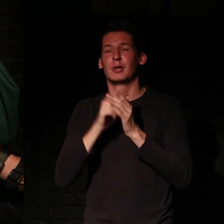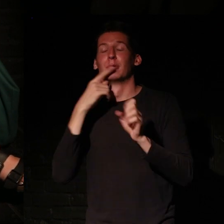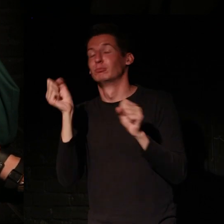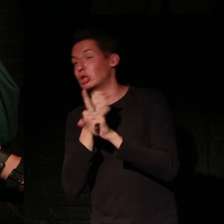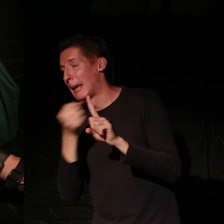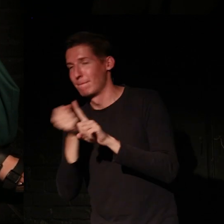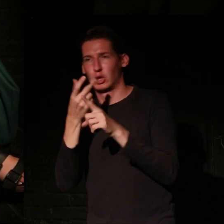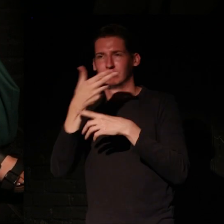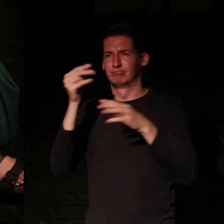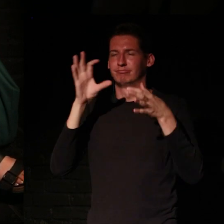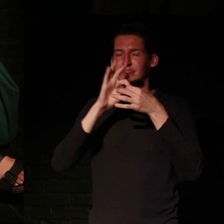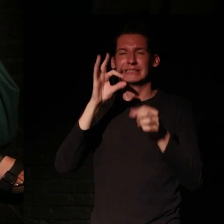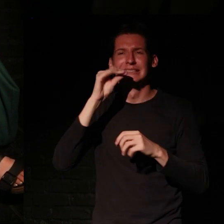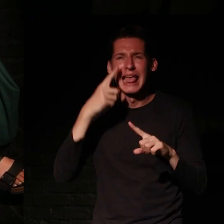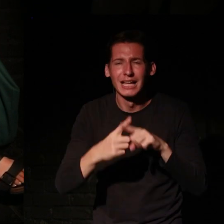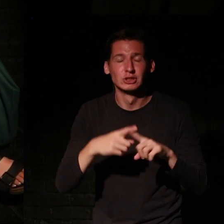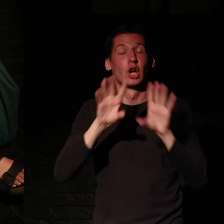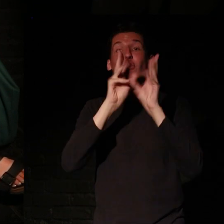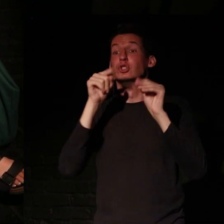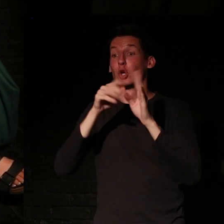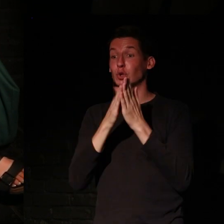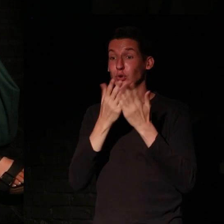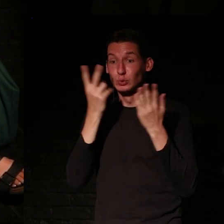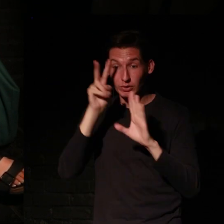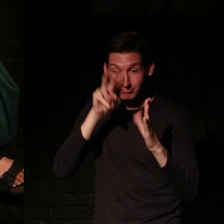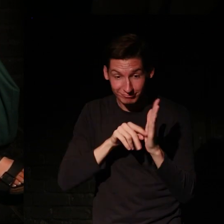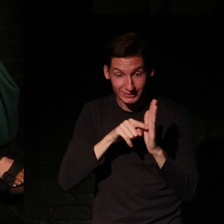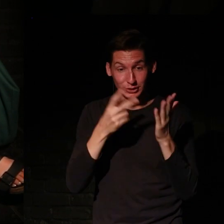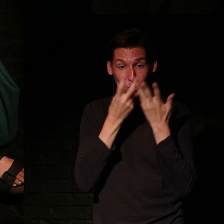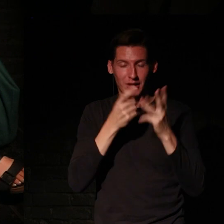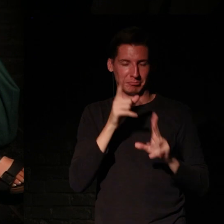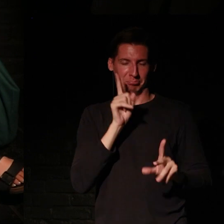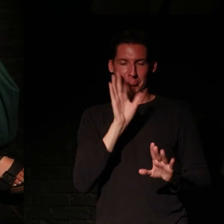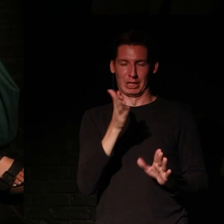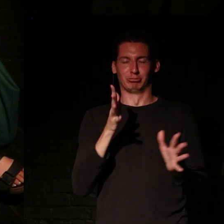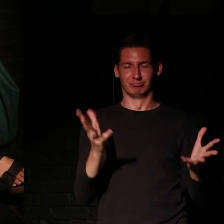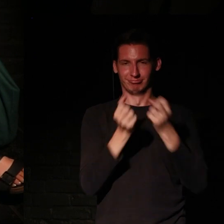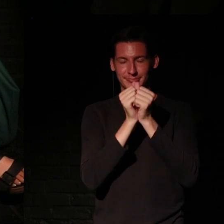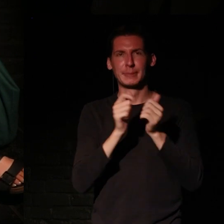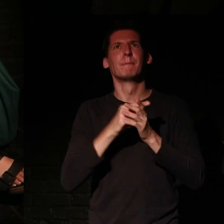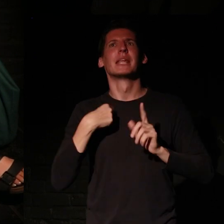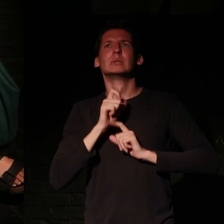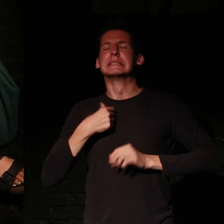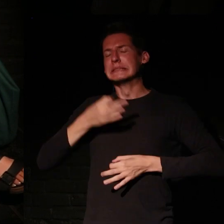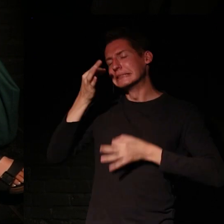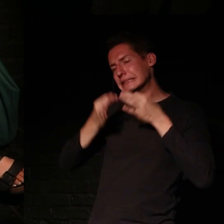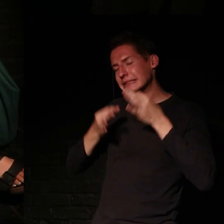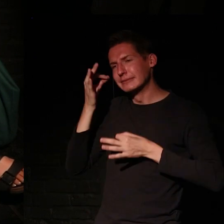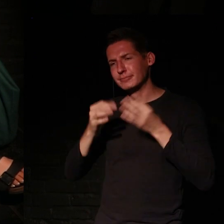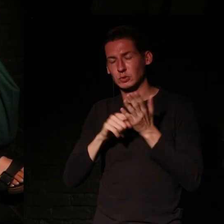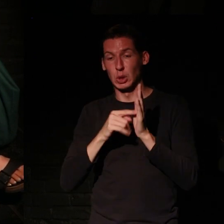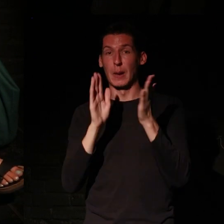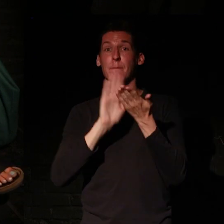seks, czegokolwiek byście Państwo szukali w tej książce, znajdziecie. Mnie zastanawia to, że